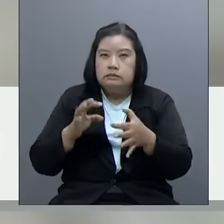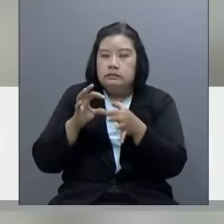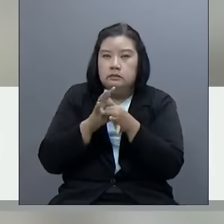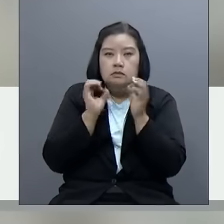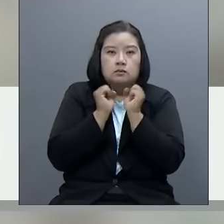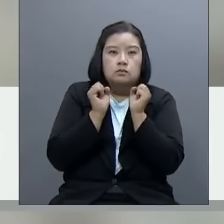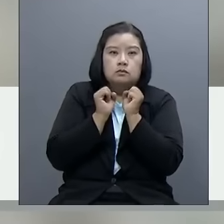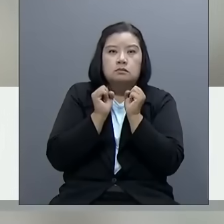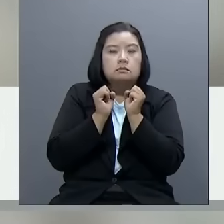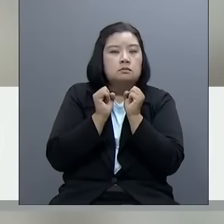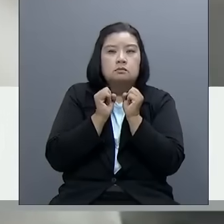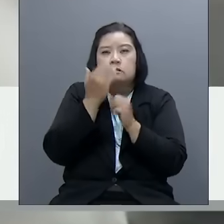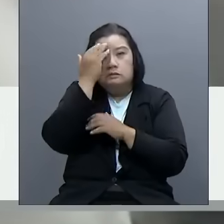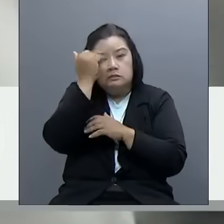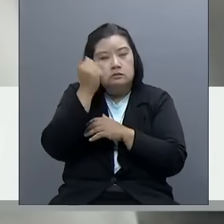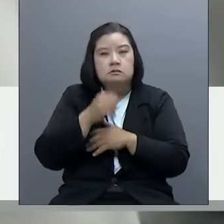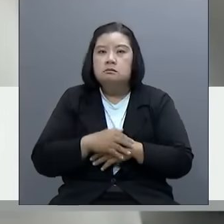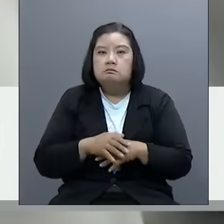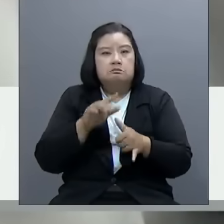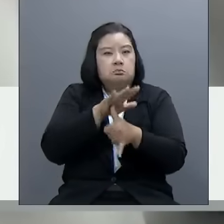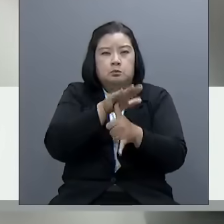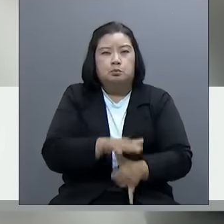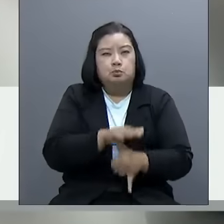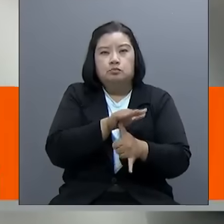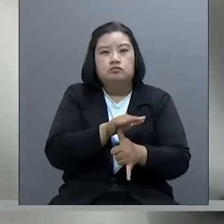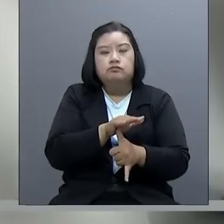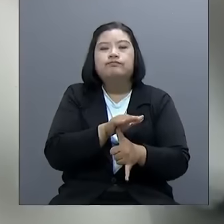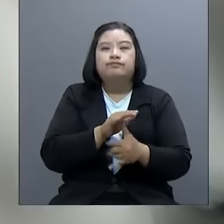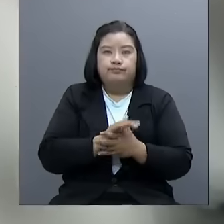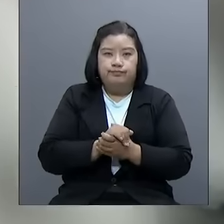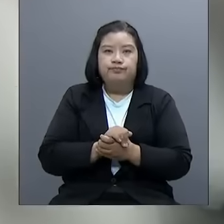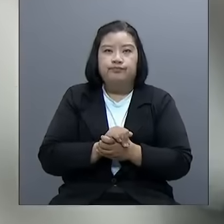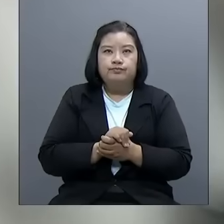วิกฤตมนุธรครั้งใหญ่่ที่สุดครั้งหนึ่งของโลกด้วย